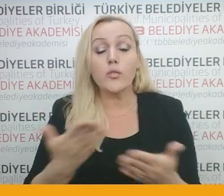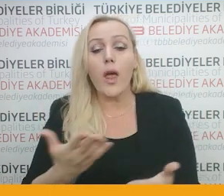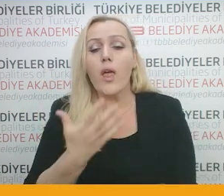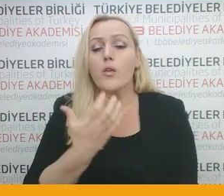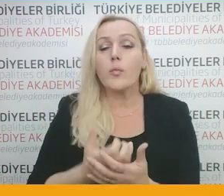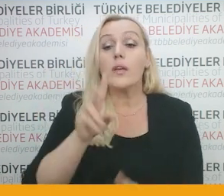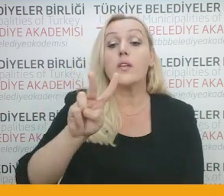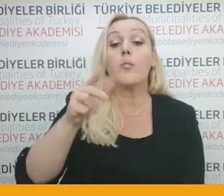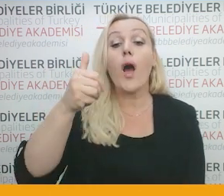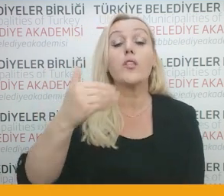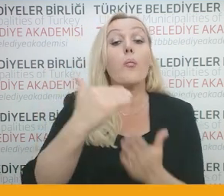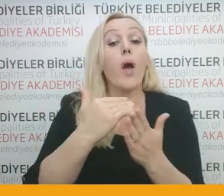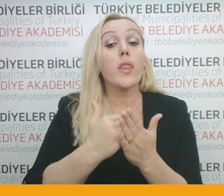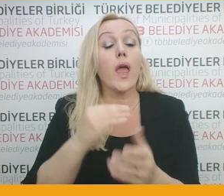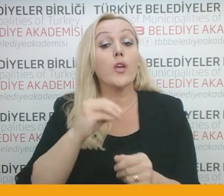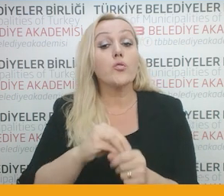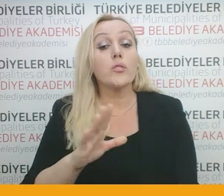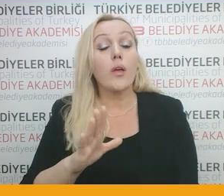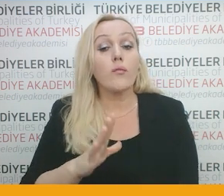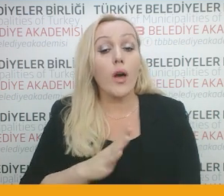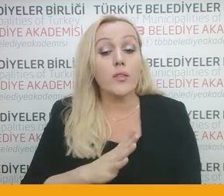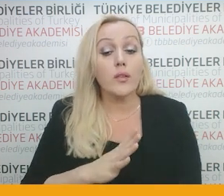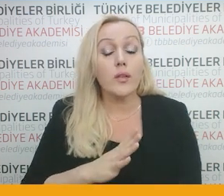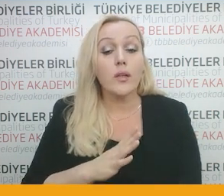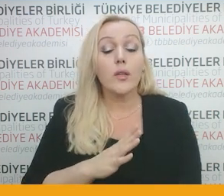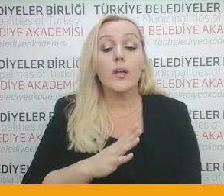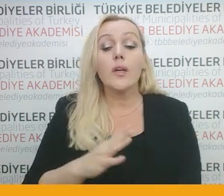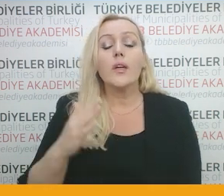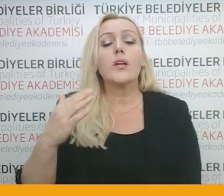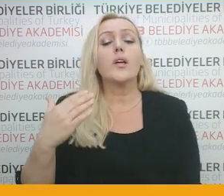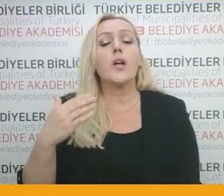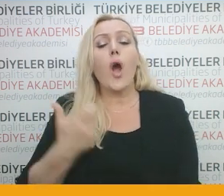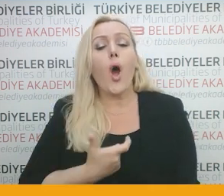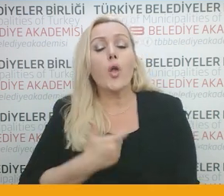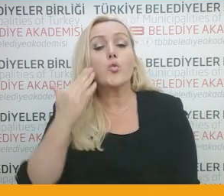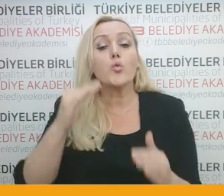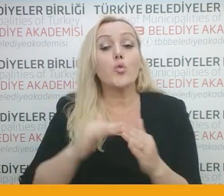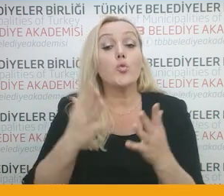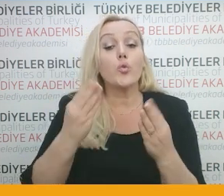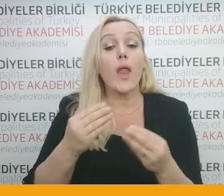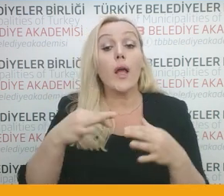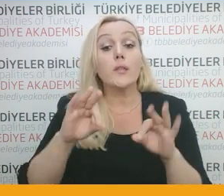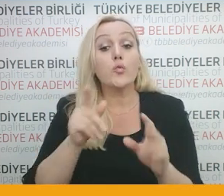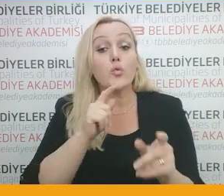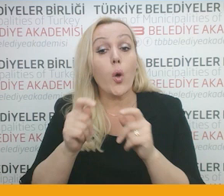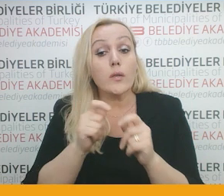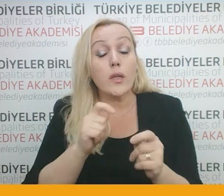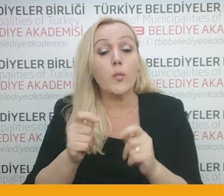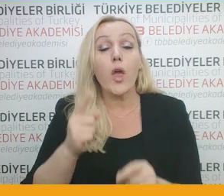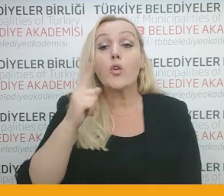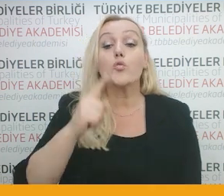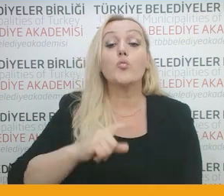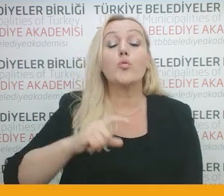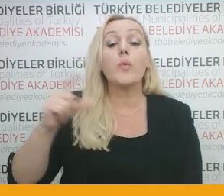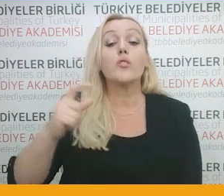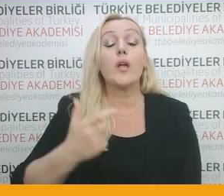kavramını 26. maddede görüyoruz arkadaşlar. Usulüne uygun olarak düzenlenmiş sözleşme esaslarına kanun veya Cumhurbaşkanı